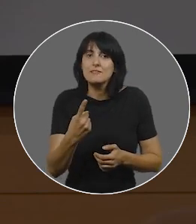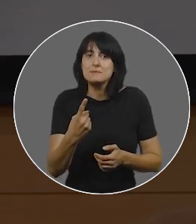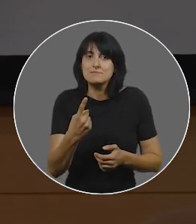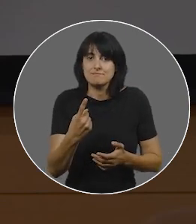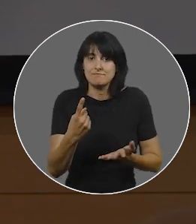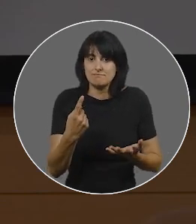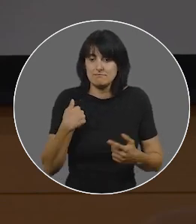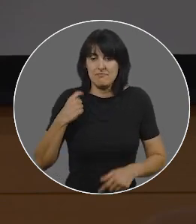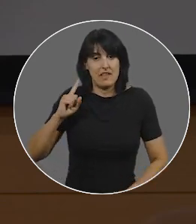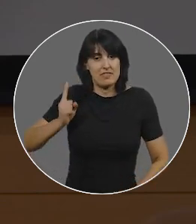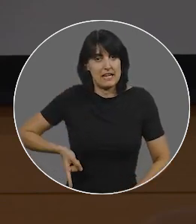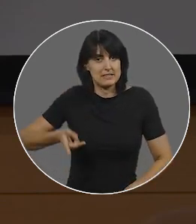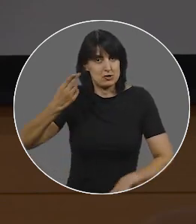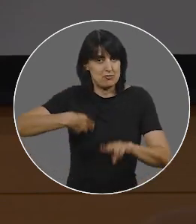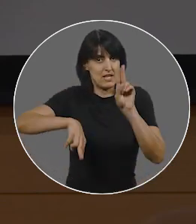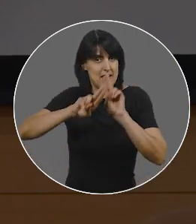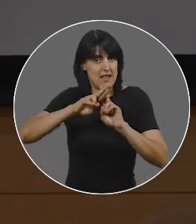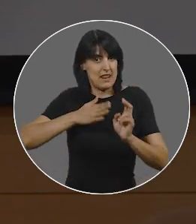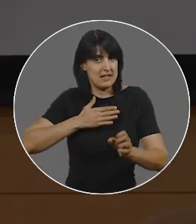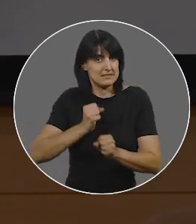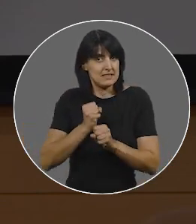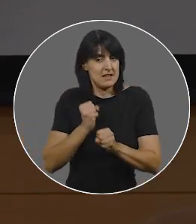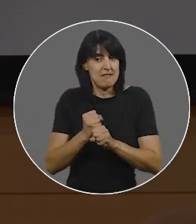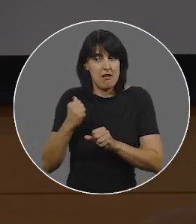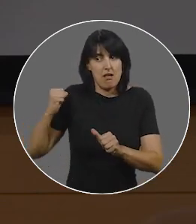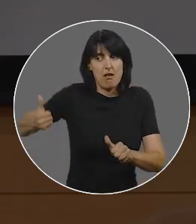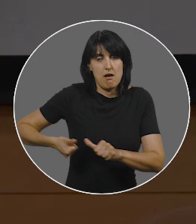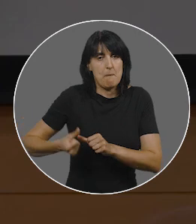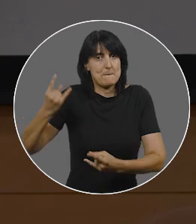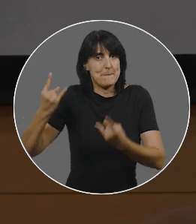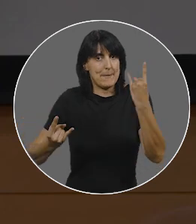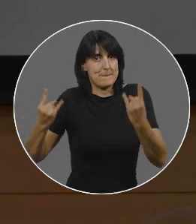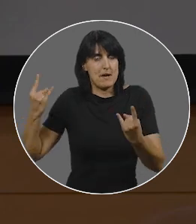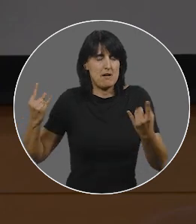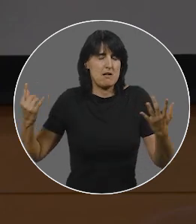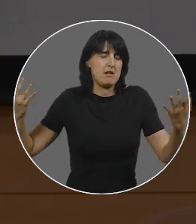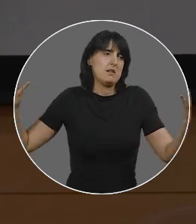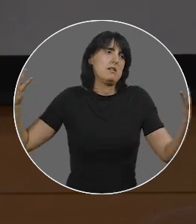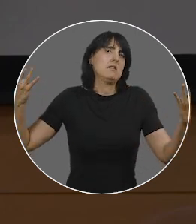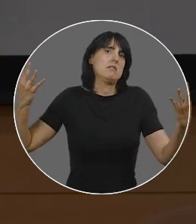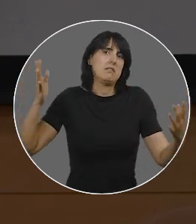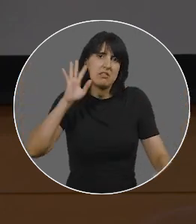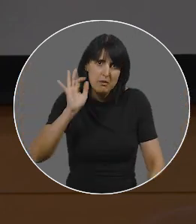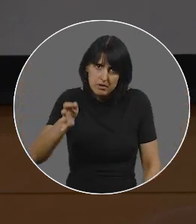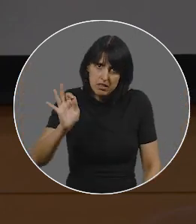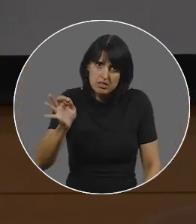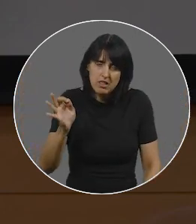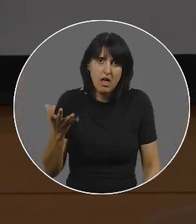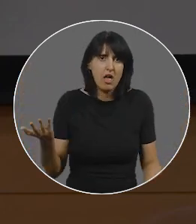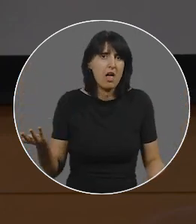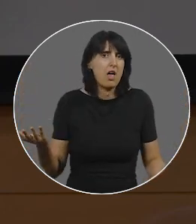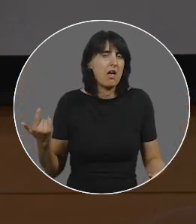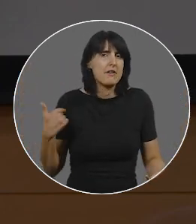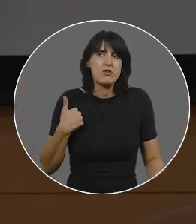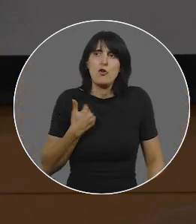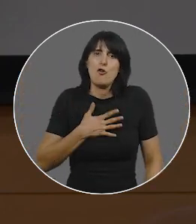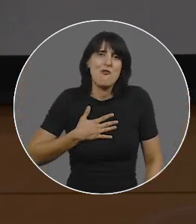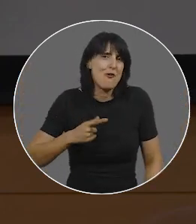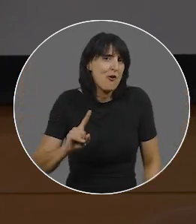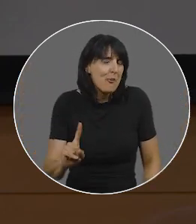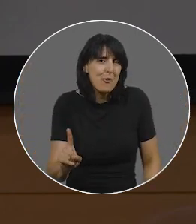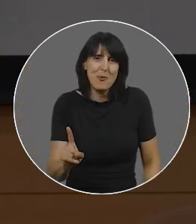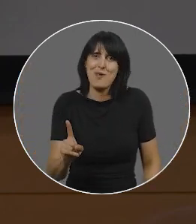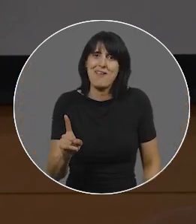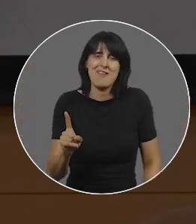tot des de la direcció general, ens han passat coses que dius «No, en sèrio?», perquè no era